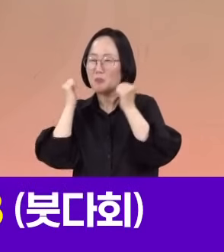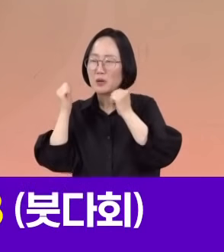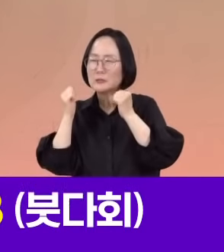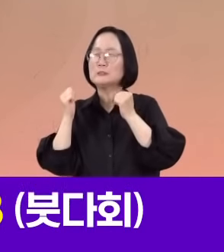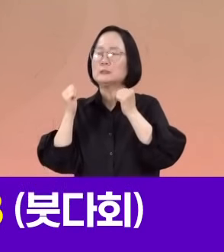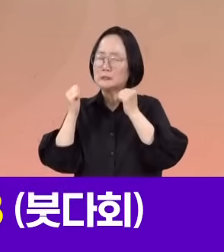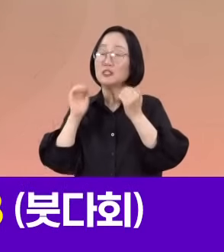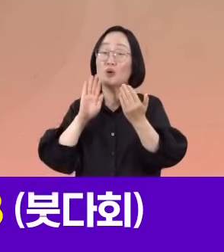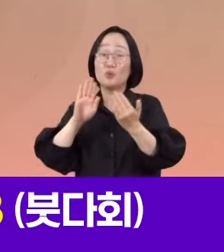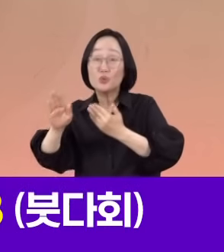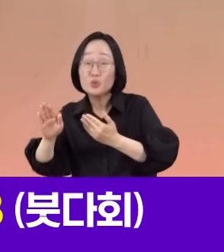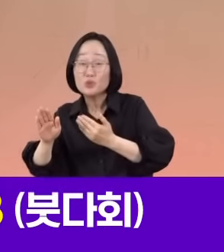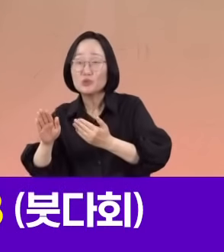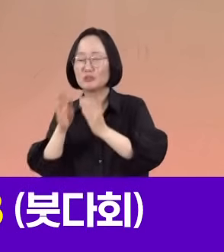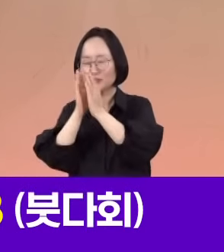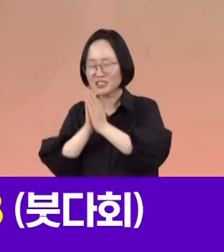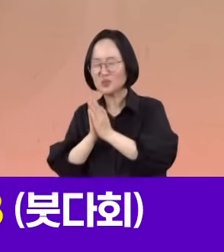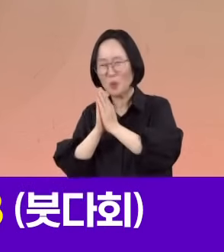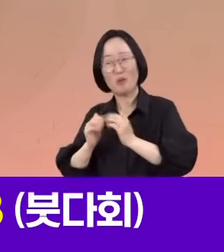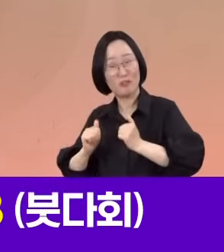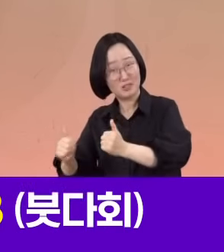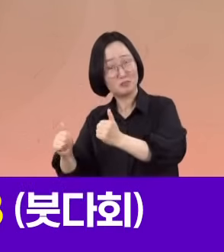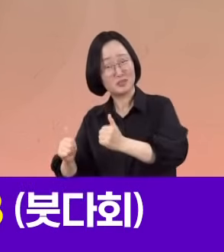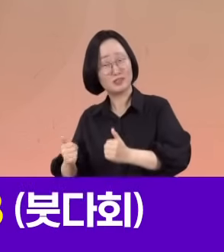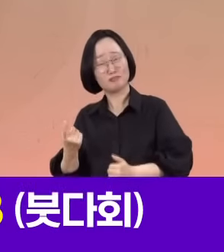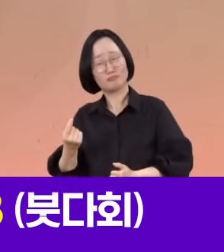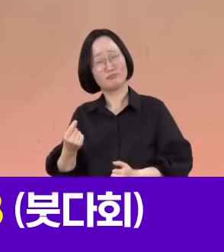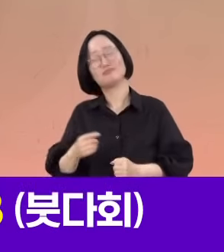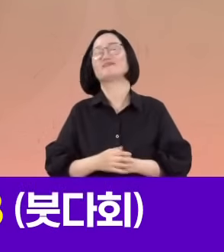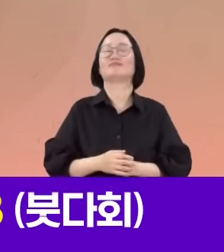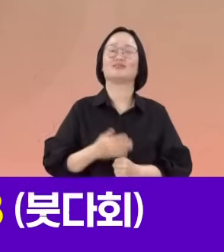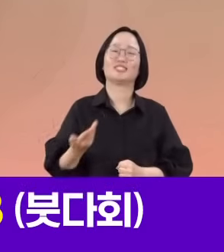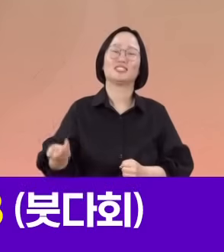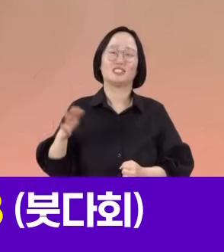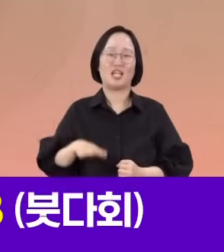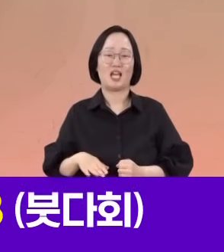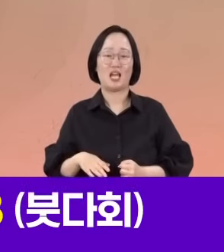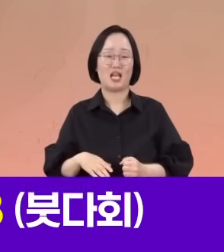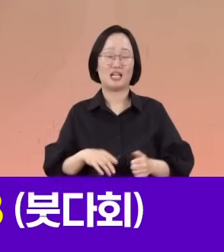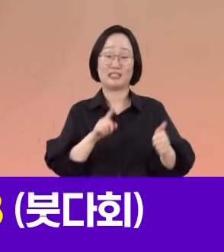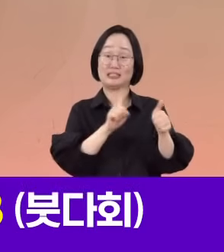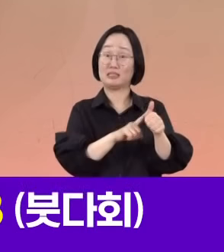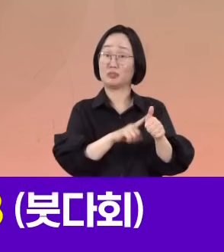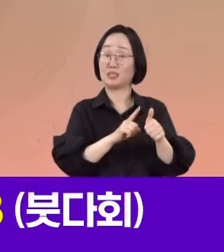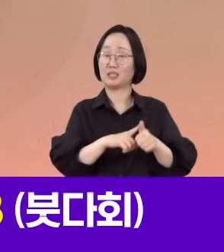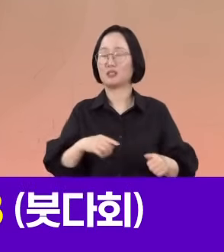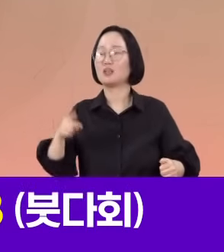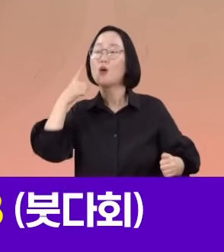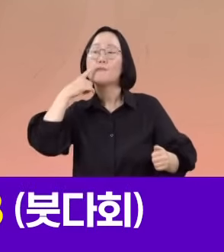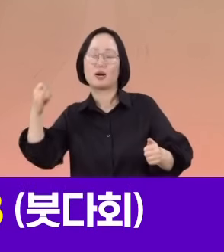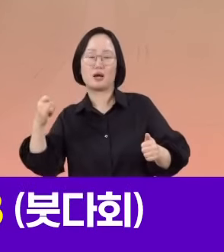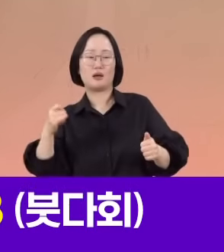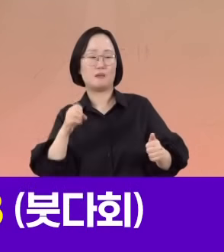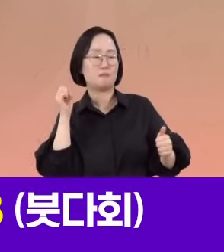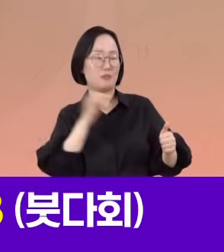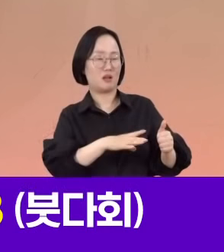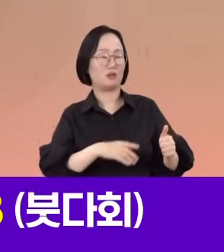기도라는 것도 시작하잖아요 어머니가 기도해라 부처님한테 기도하는